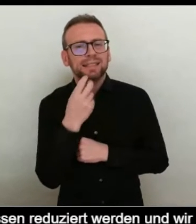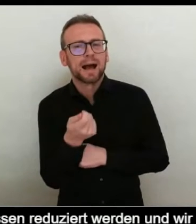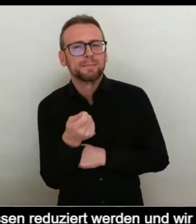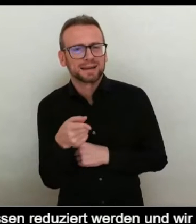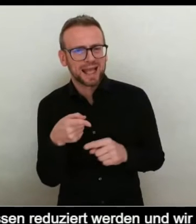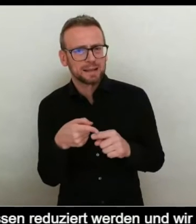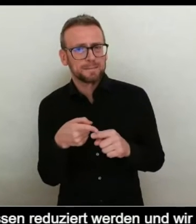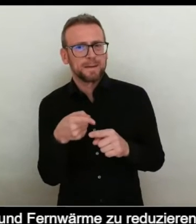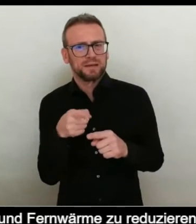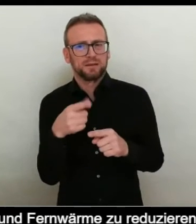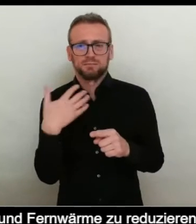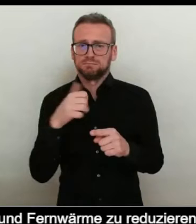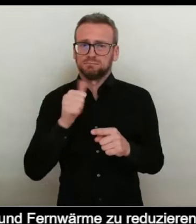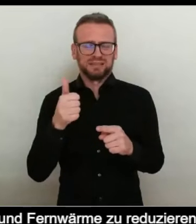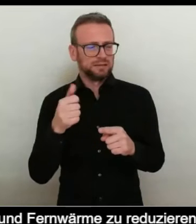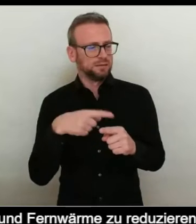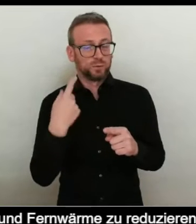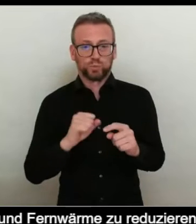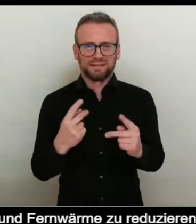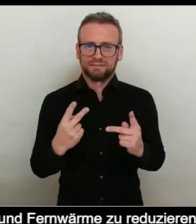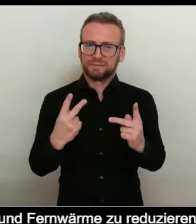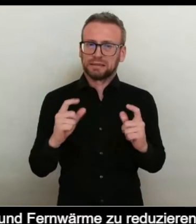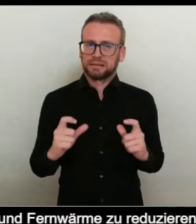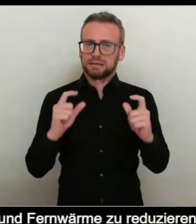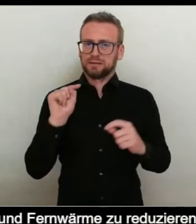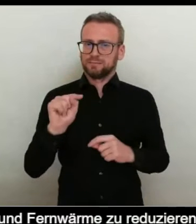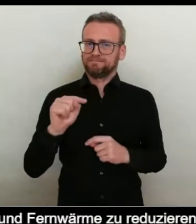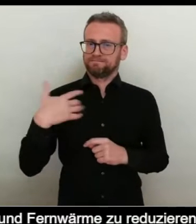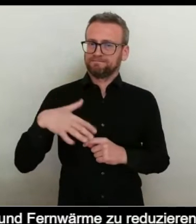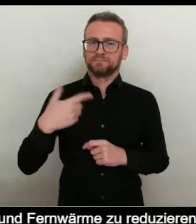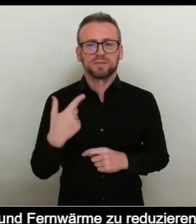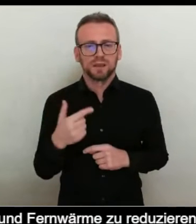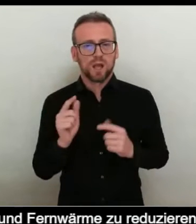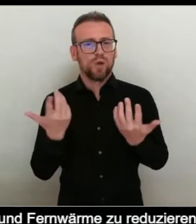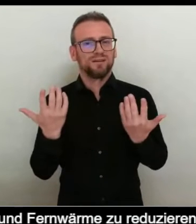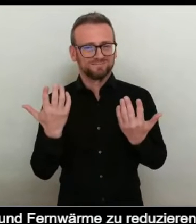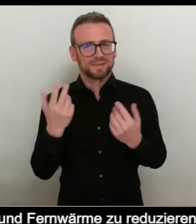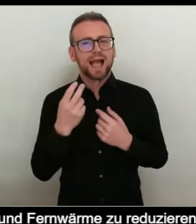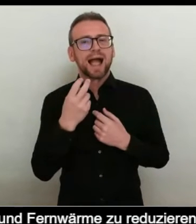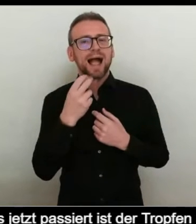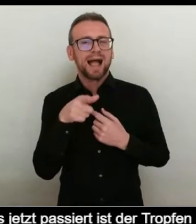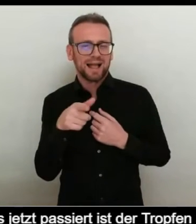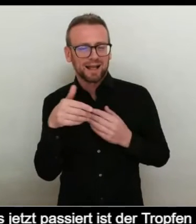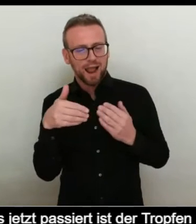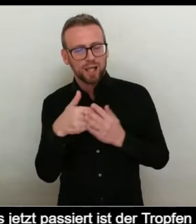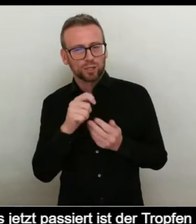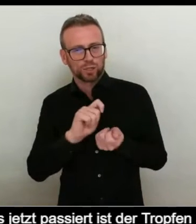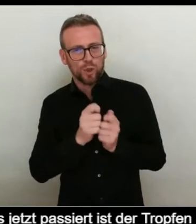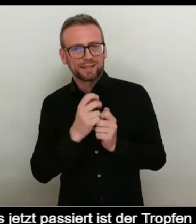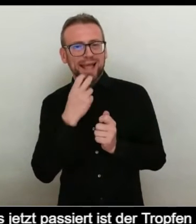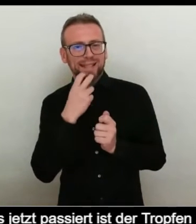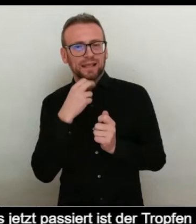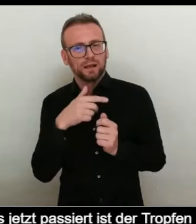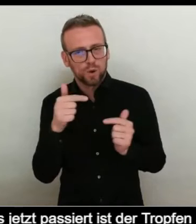gegen, sondern für eine Verbesserung. Unser Eindruck ist, dass die Regierung in Berlin etwas unsicher ist und unklar ist, welchen Kurs sie fahren soll.